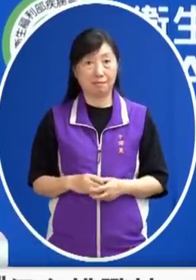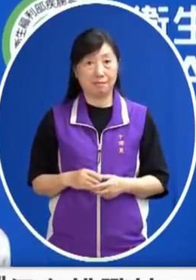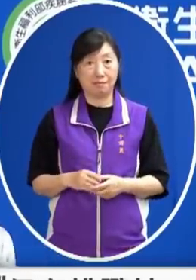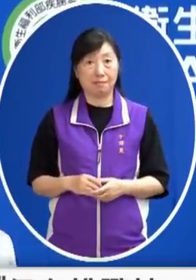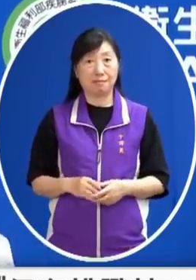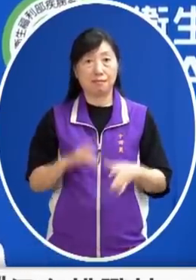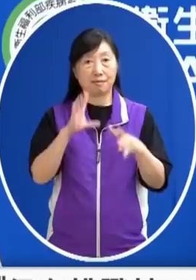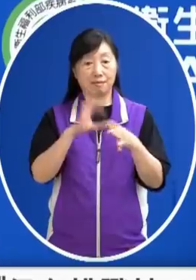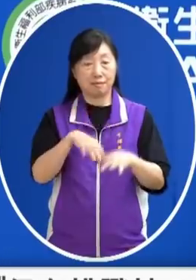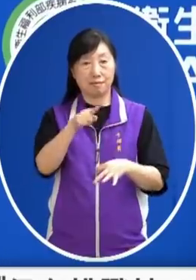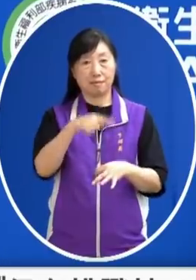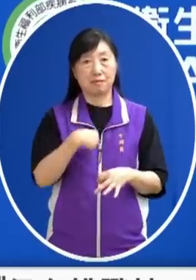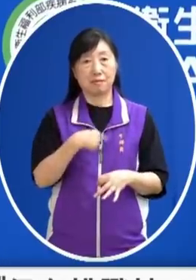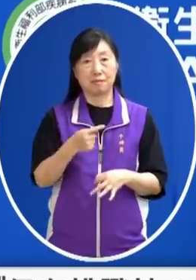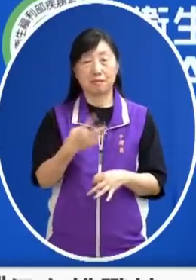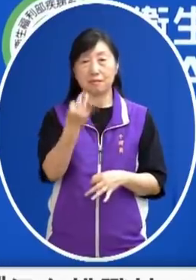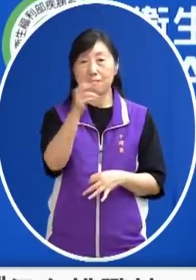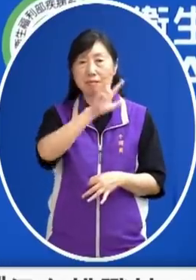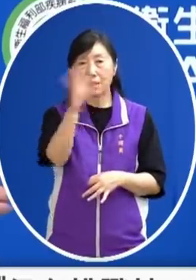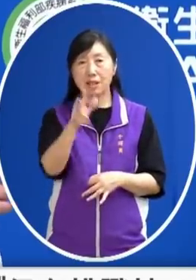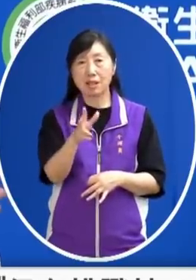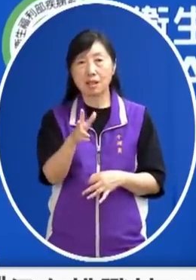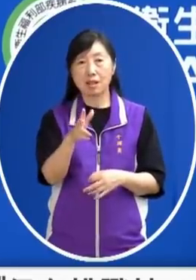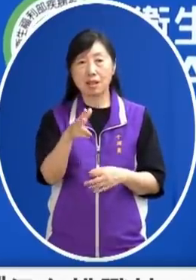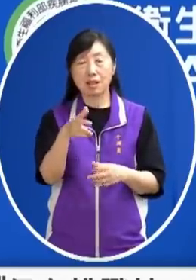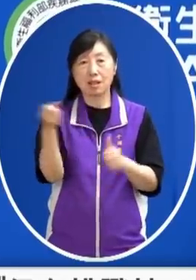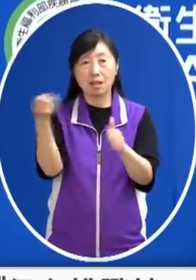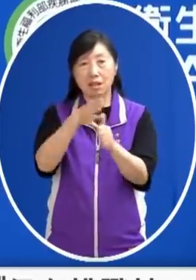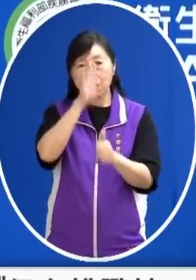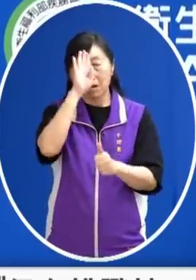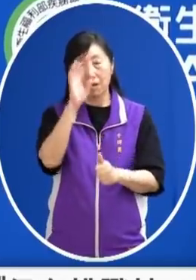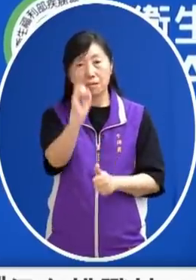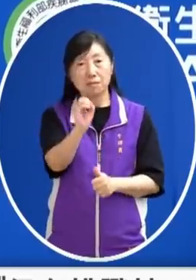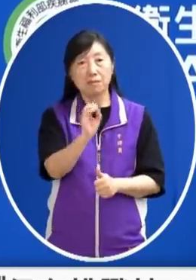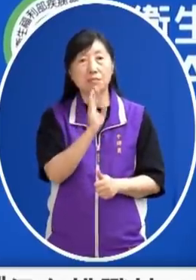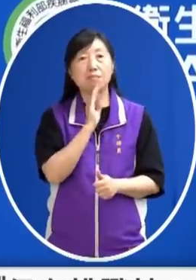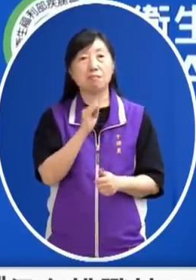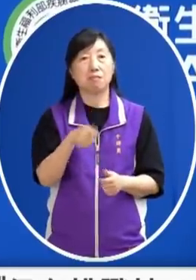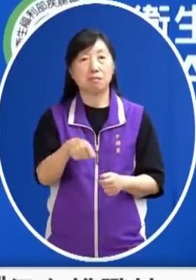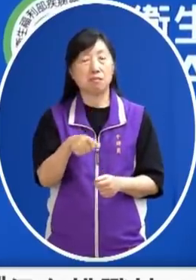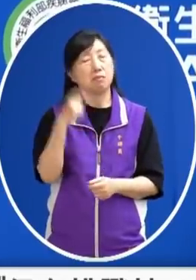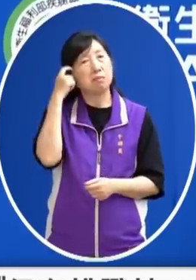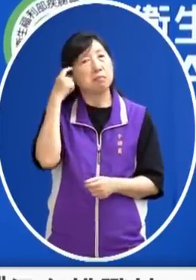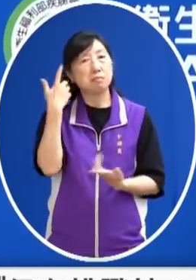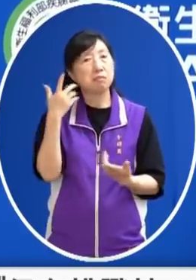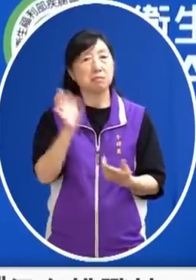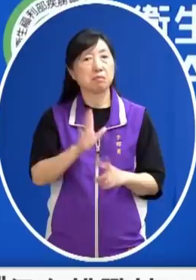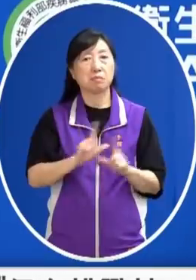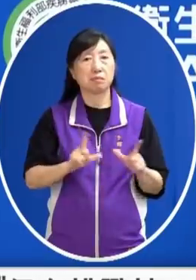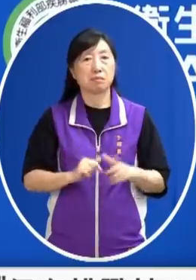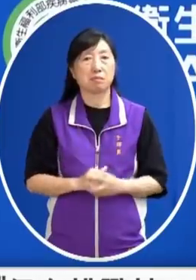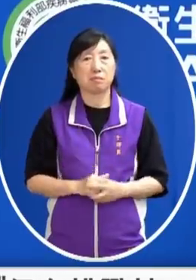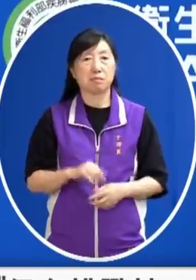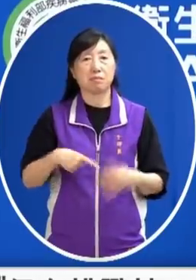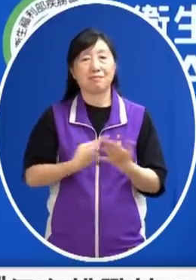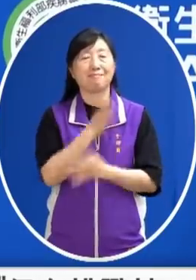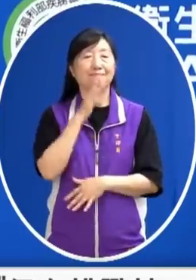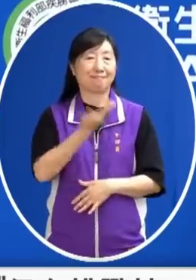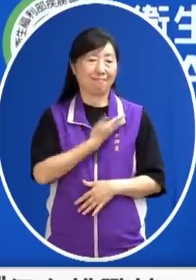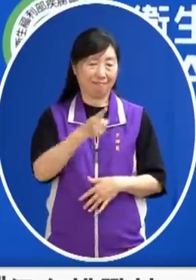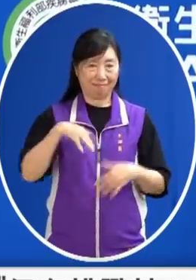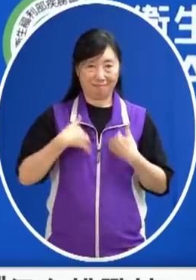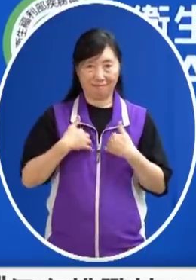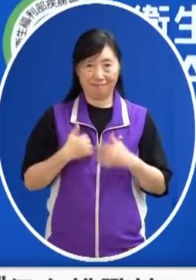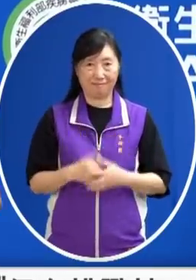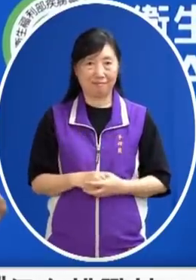些几天零确诊、几天零确诊，那个事实上在现在来讲意义不是那么大，但值得大家高兴呐。